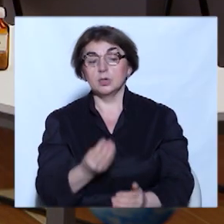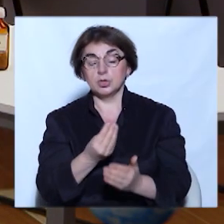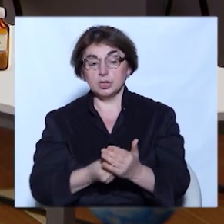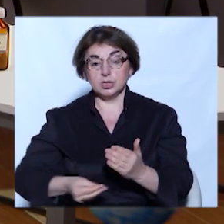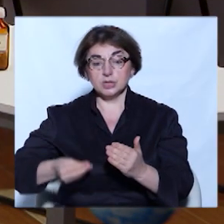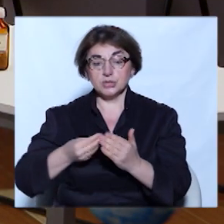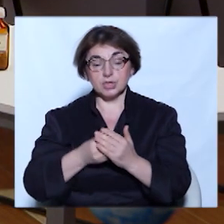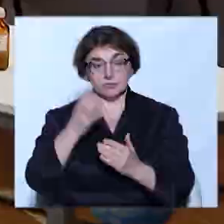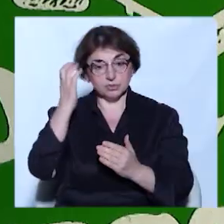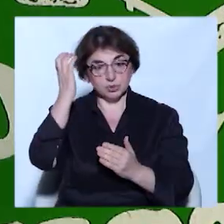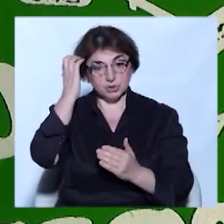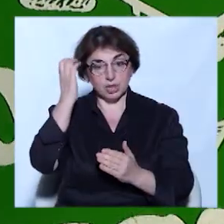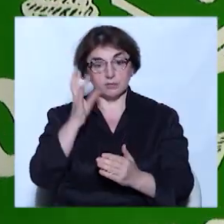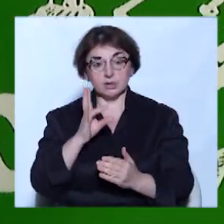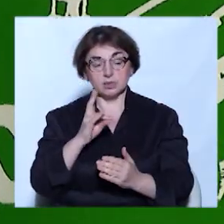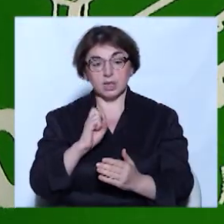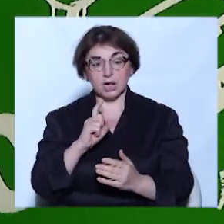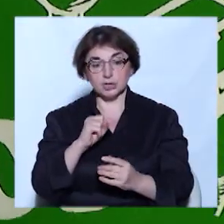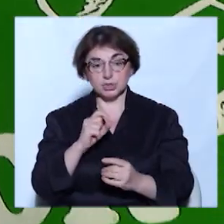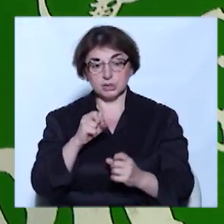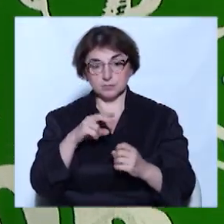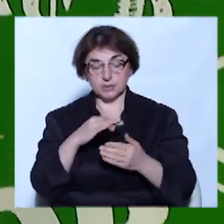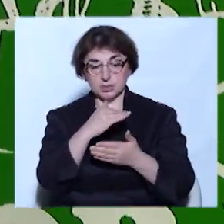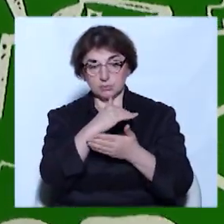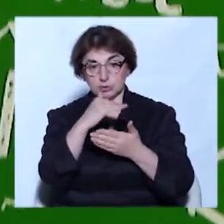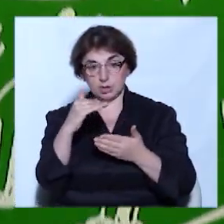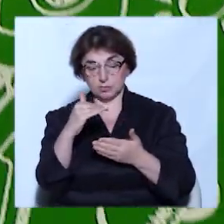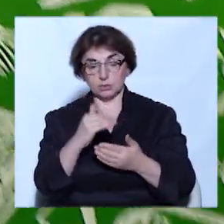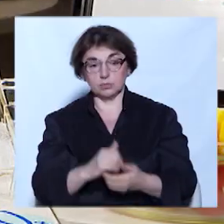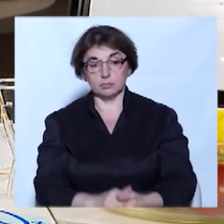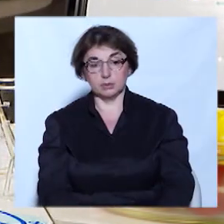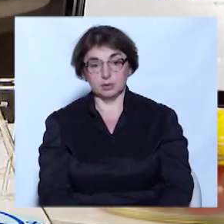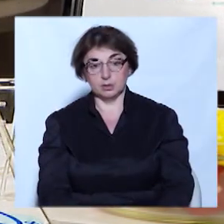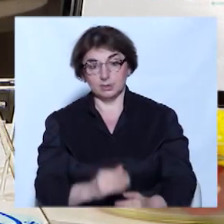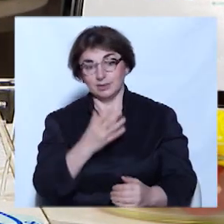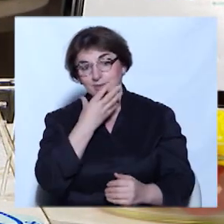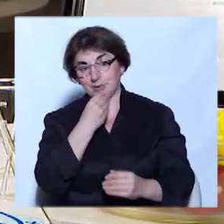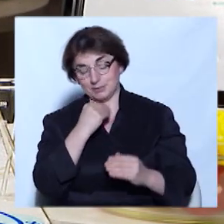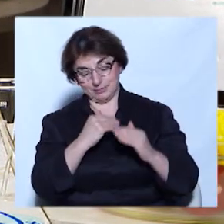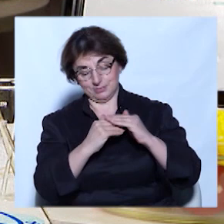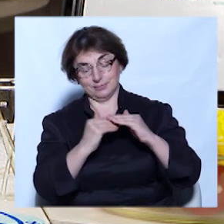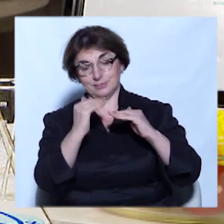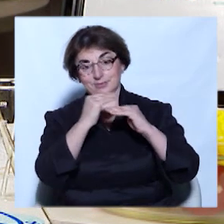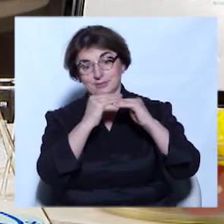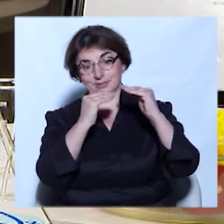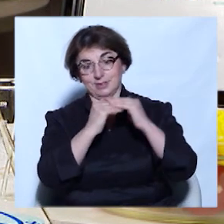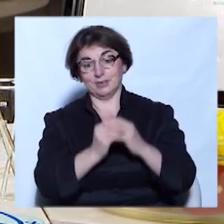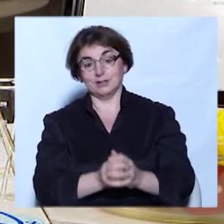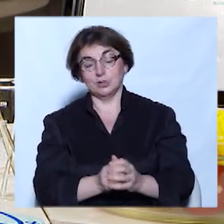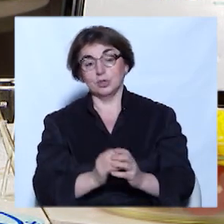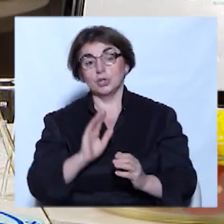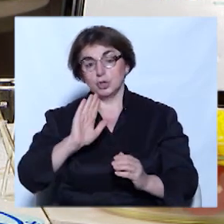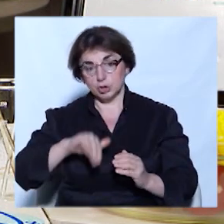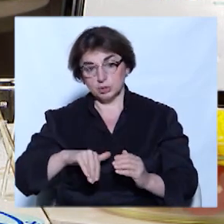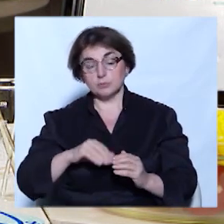შემდეგ ისევ მჭირდება ნახშირის გარკვეული რაოდენობა. აი ნახეთ, ფენებად ვალაგებ ამ ყველაფერს.